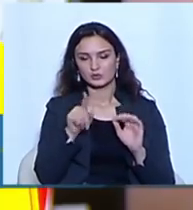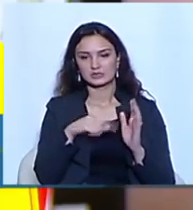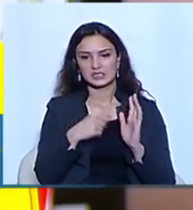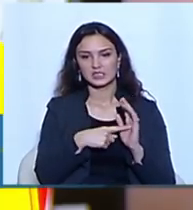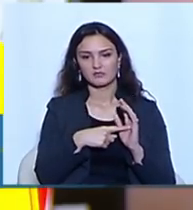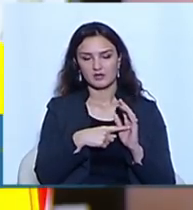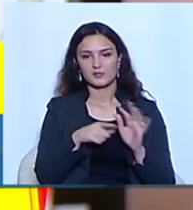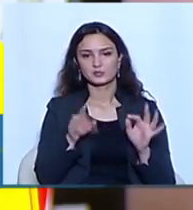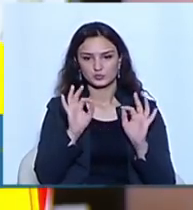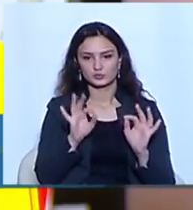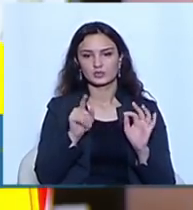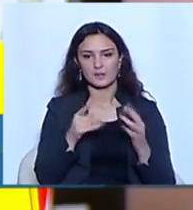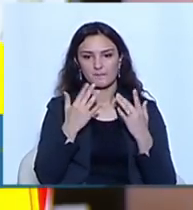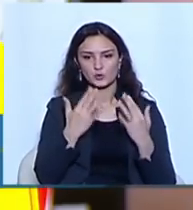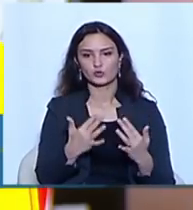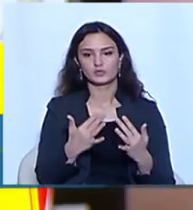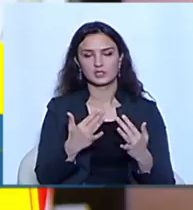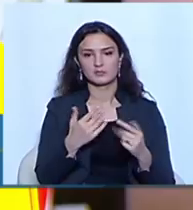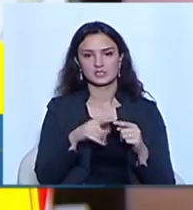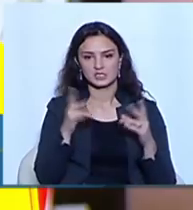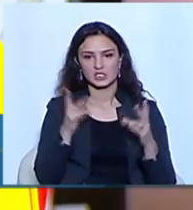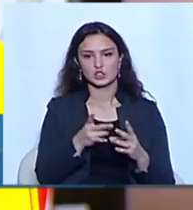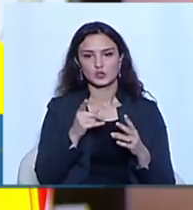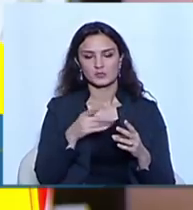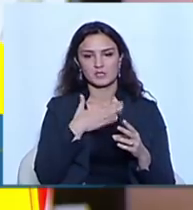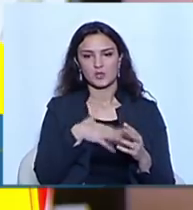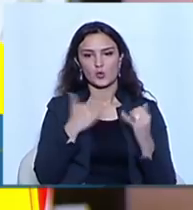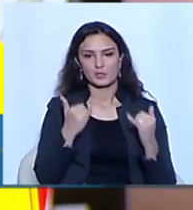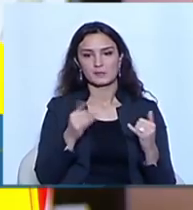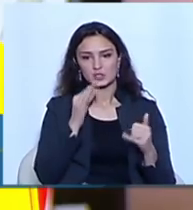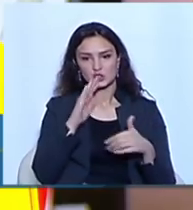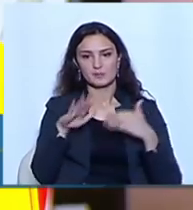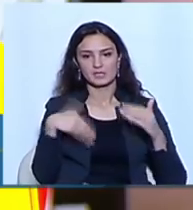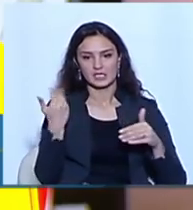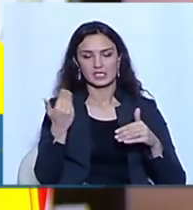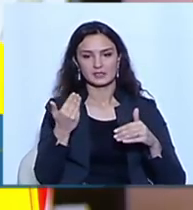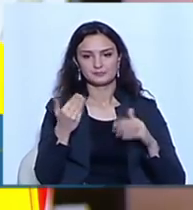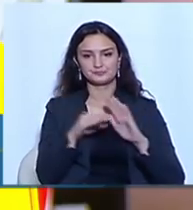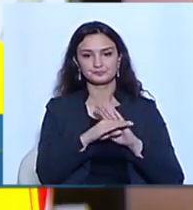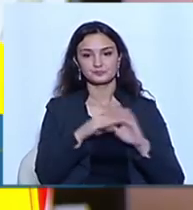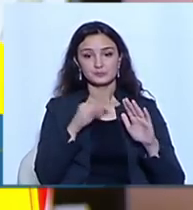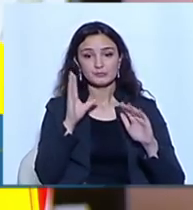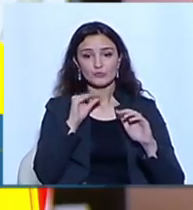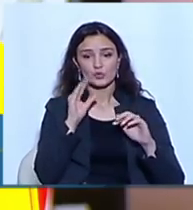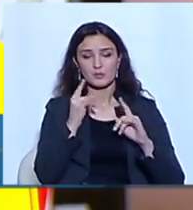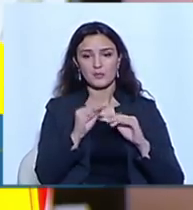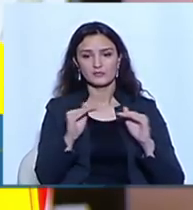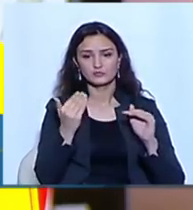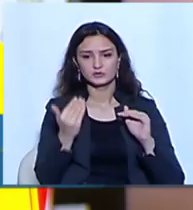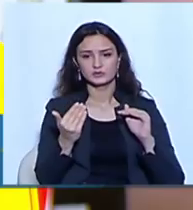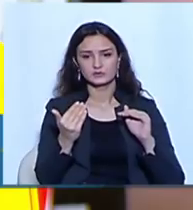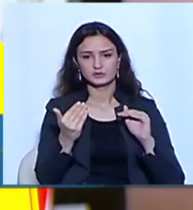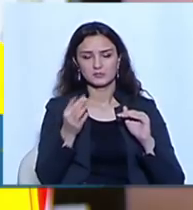აი ხმაურება აი ამ მოთხოვნილებას და საჭიროებების დაკმაყოფილებას შემდეგ ეტაპზე ზუსტად როდესაც ბავშვისთვის